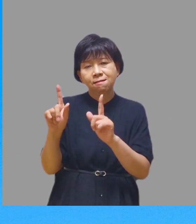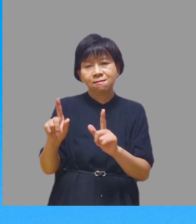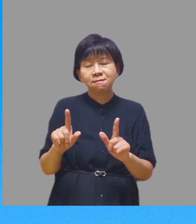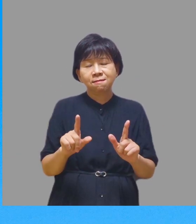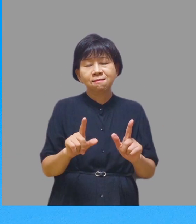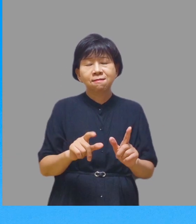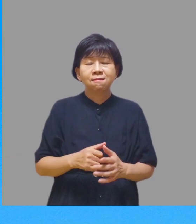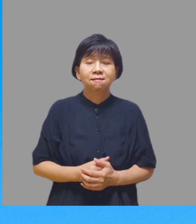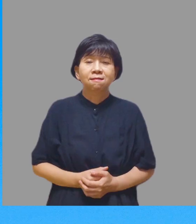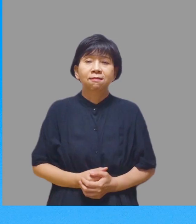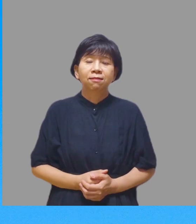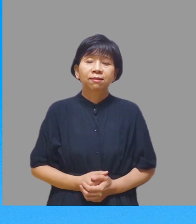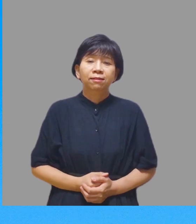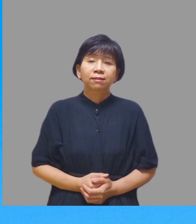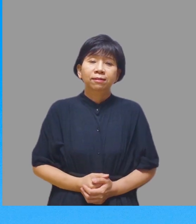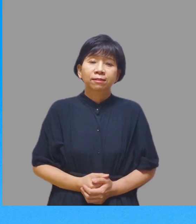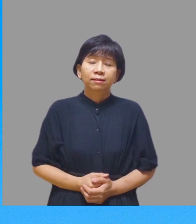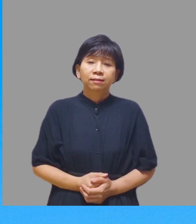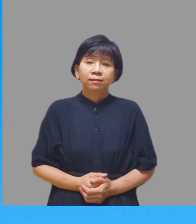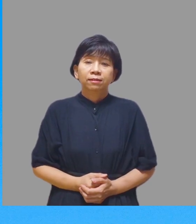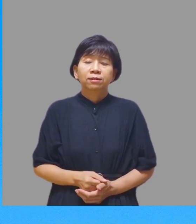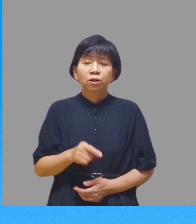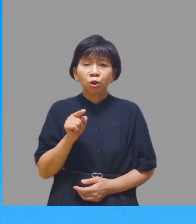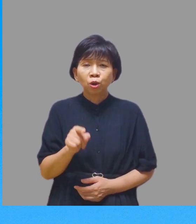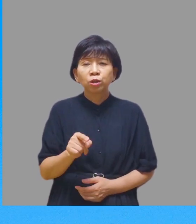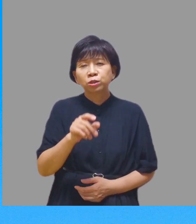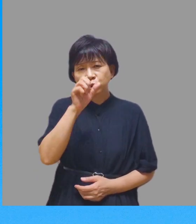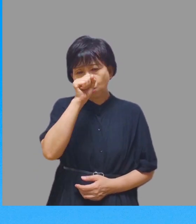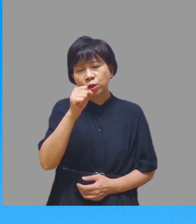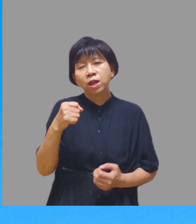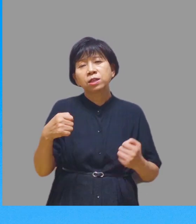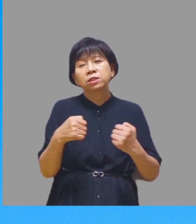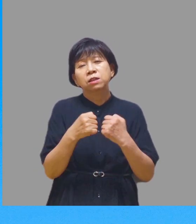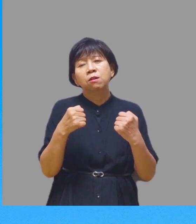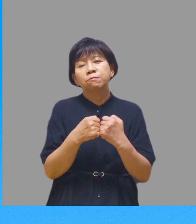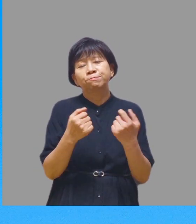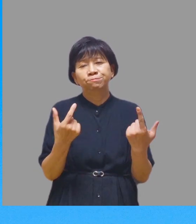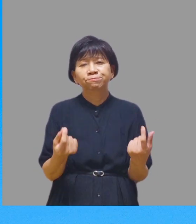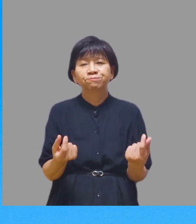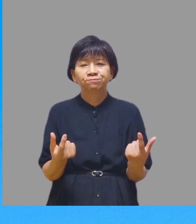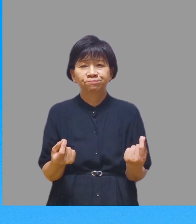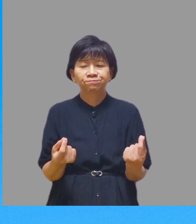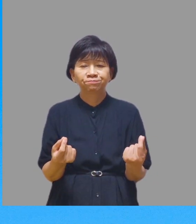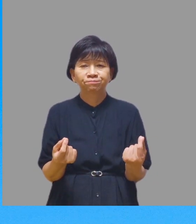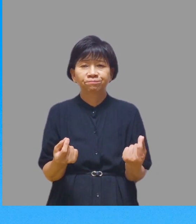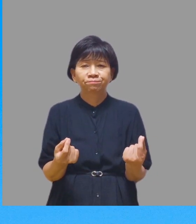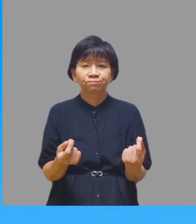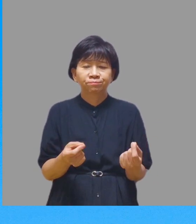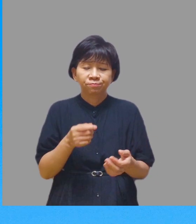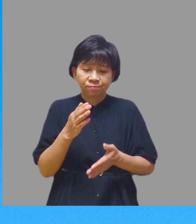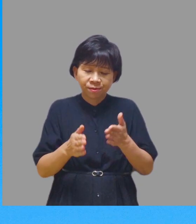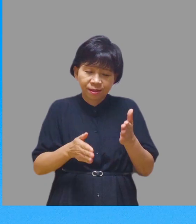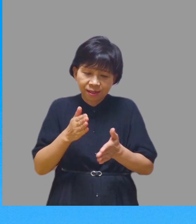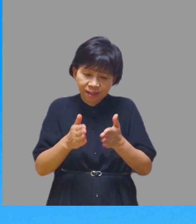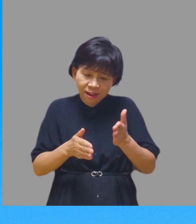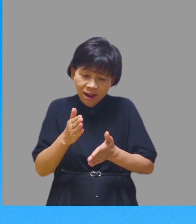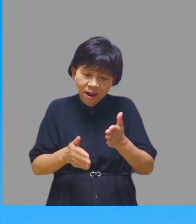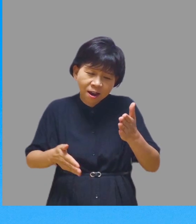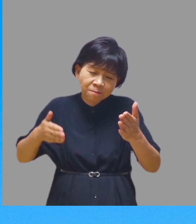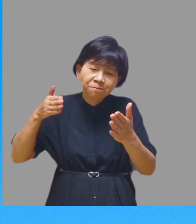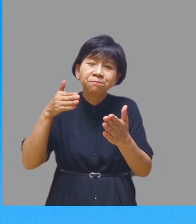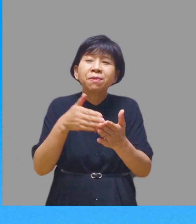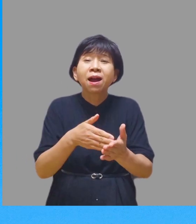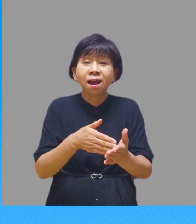아시지 않습니까? 그게 바로 선한 싸움이라는 거죠. 또한 달려갈 길을 마쳤다라는